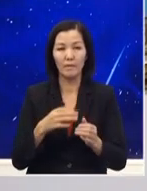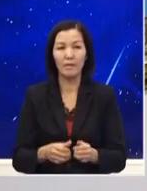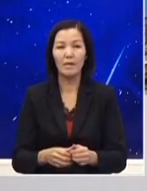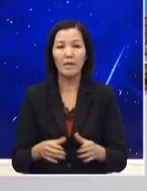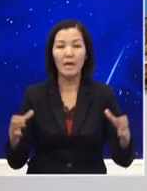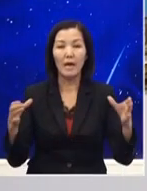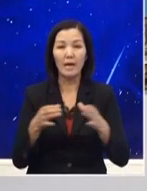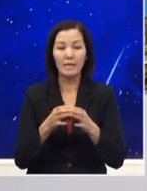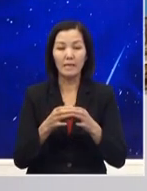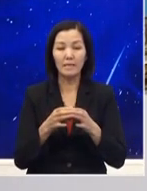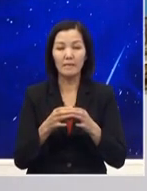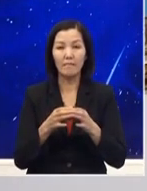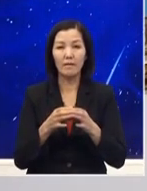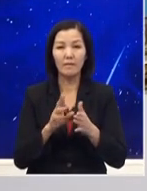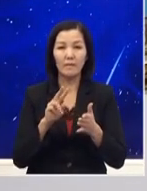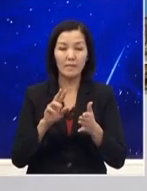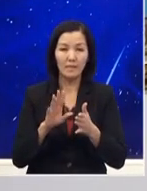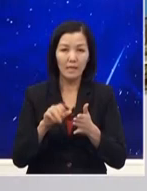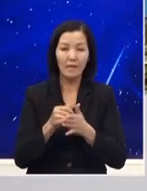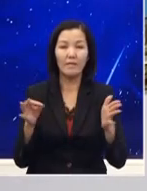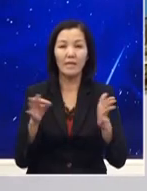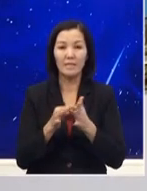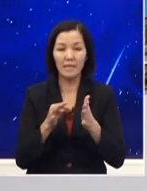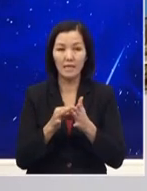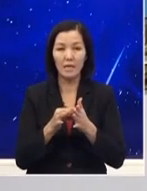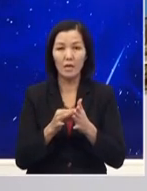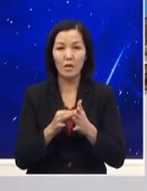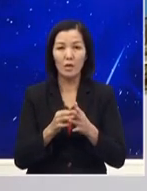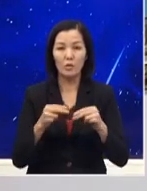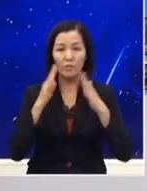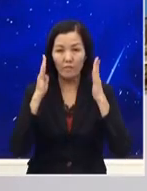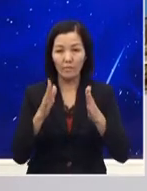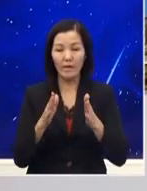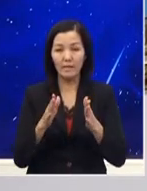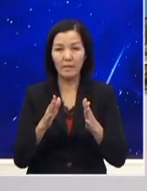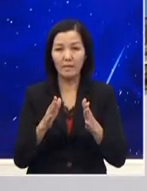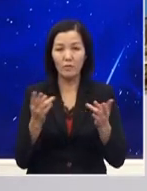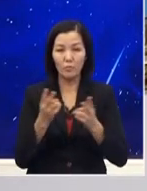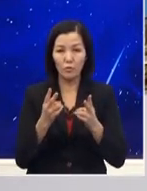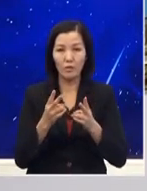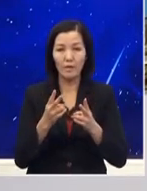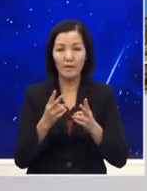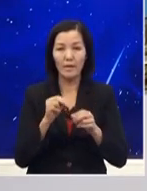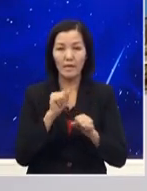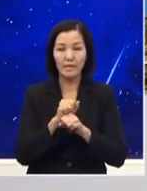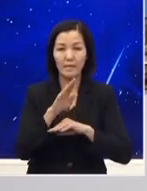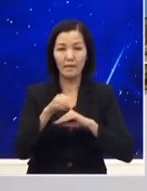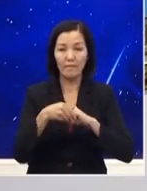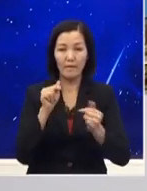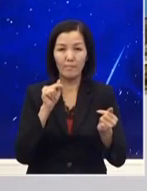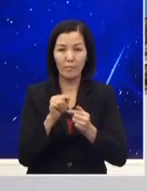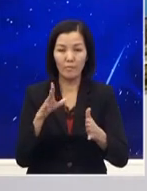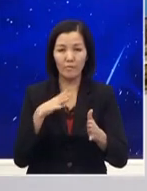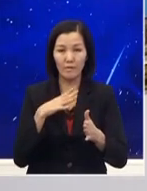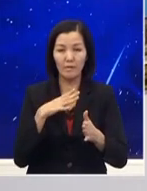Агентством основной приоритет ставится не на карательные меры, а больше делается упор на превентивные меры. Так, одним из основных инструментов в